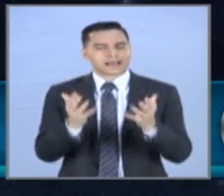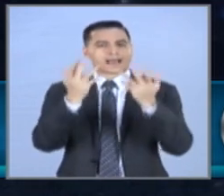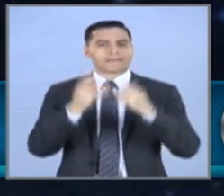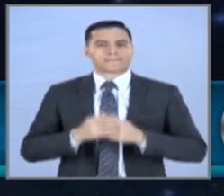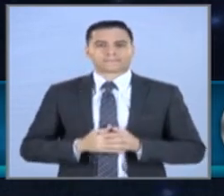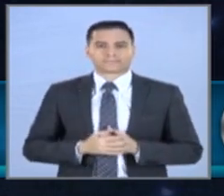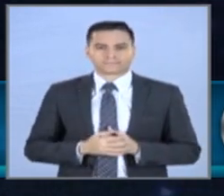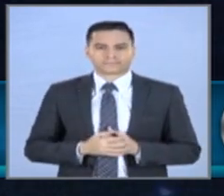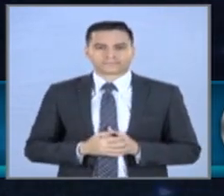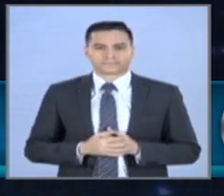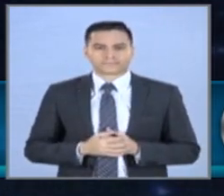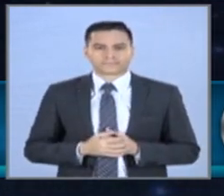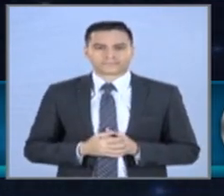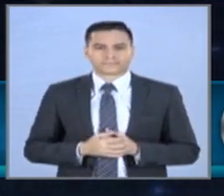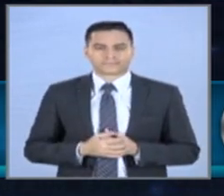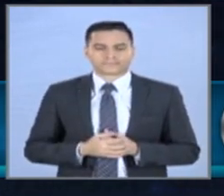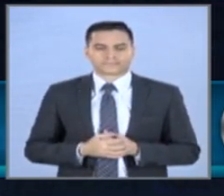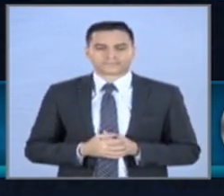4 × 78 + 12 + 33 يساوي كام؟